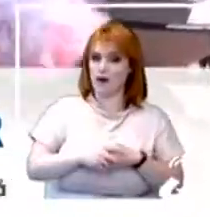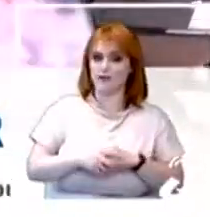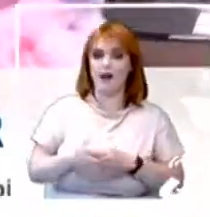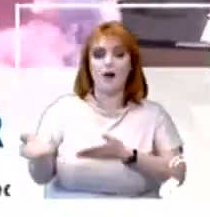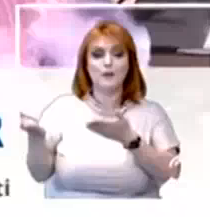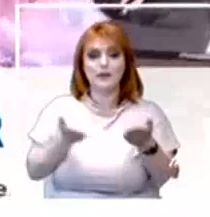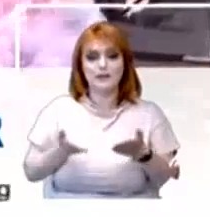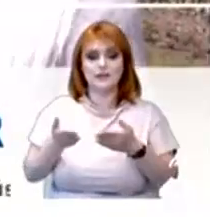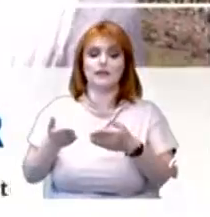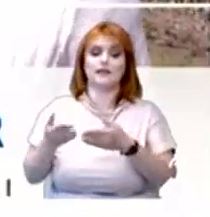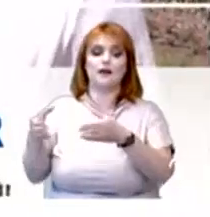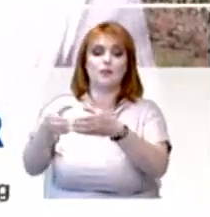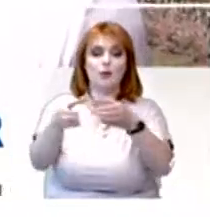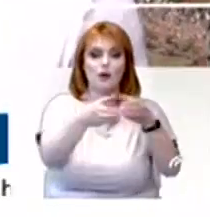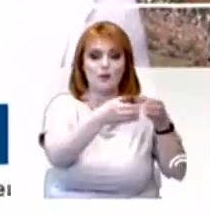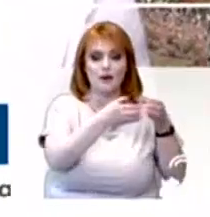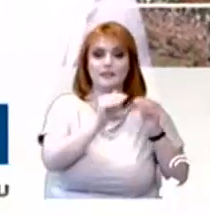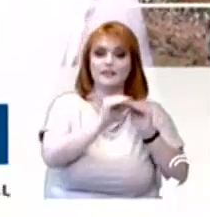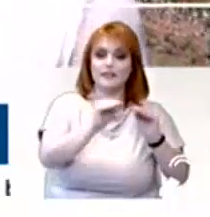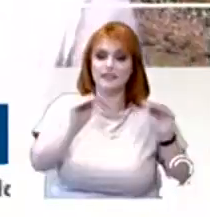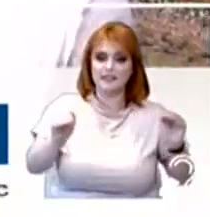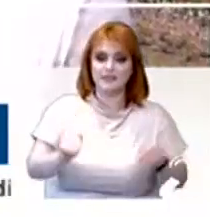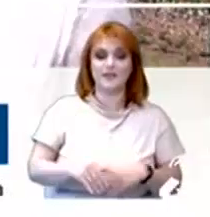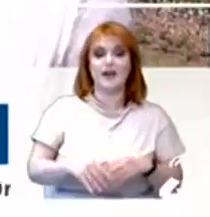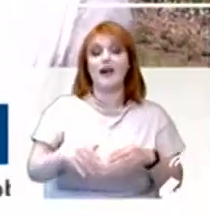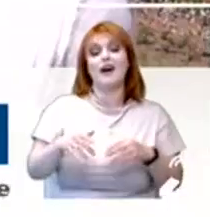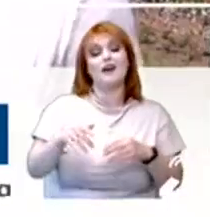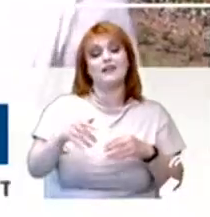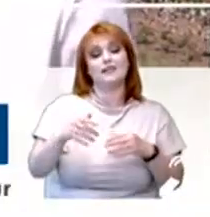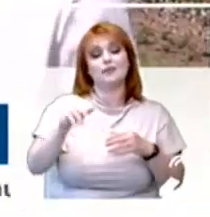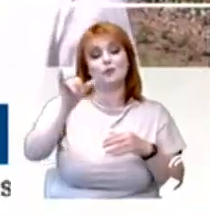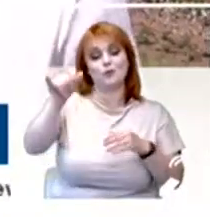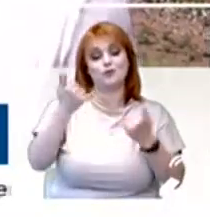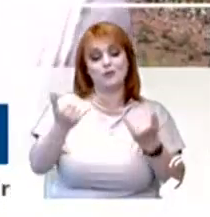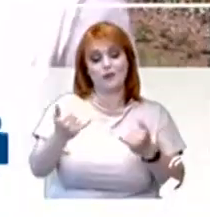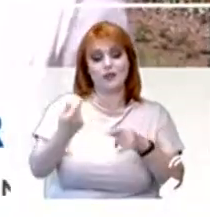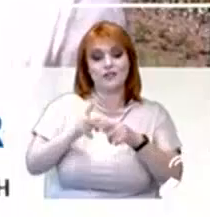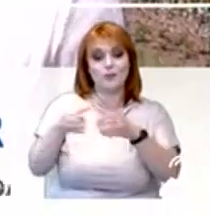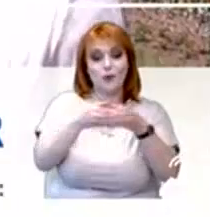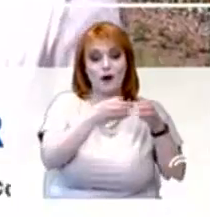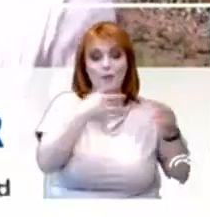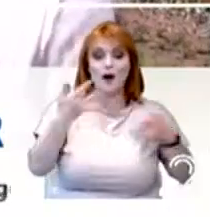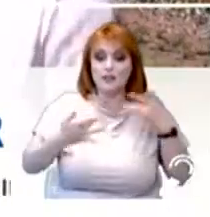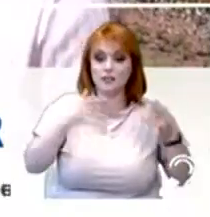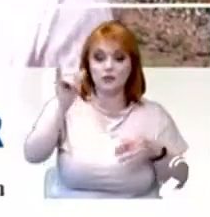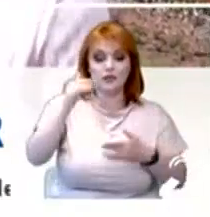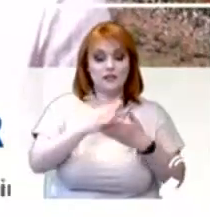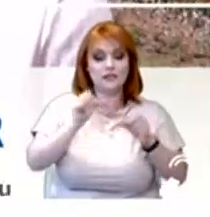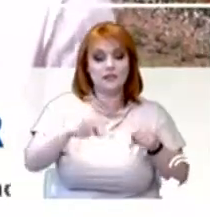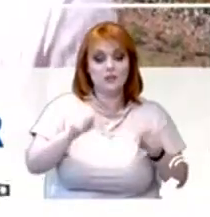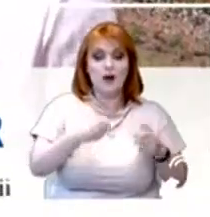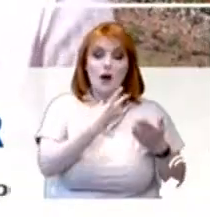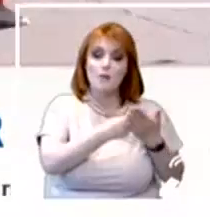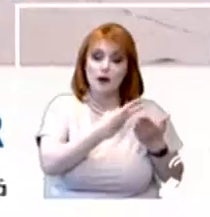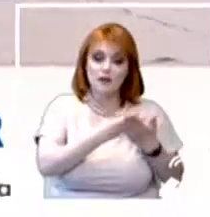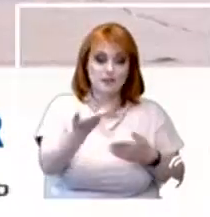care arată tot ce au învățat pe parcursul anului altor copii, ca să instigăm și pe ei să vină să se ocupe la noi în sector, în casele